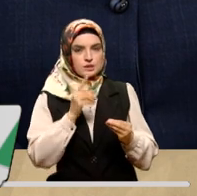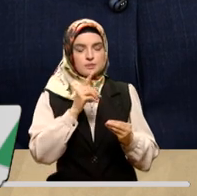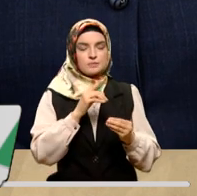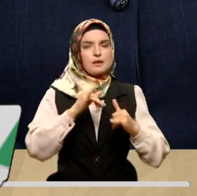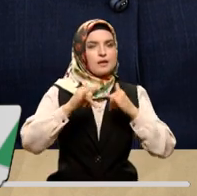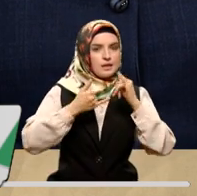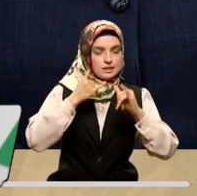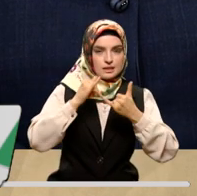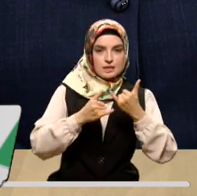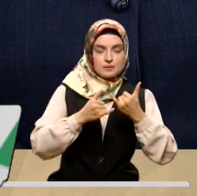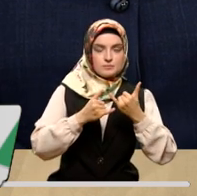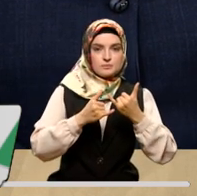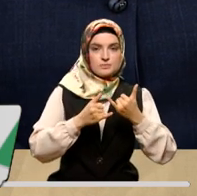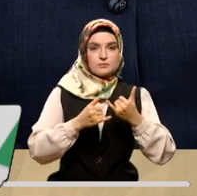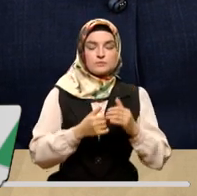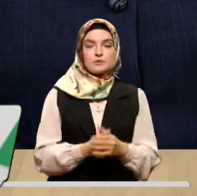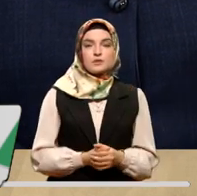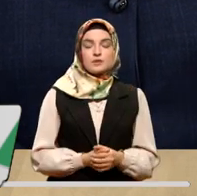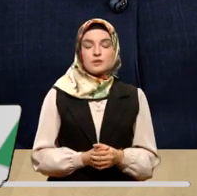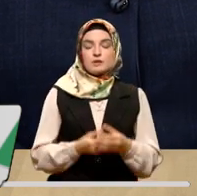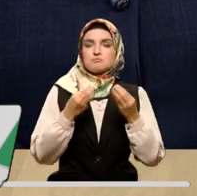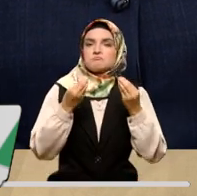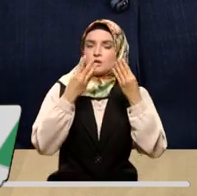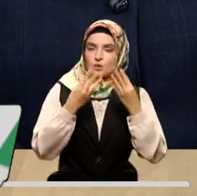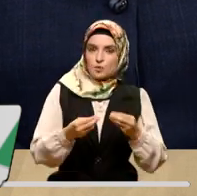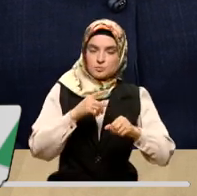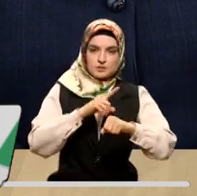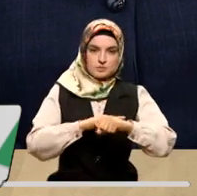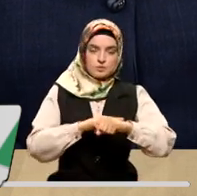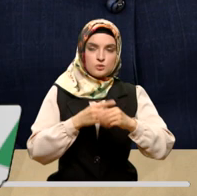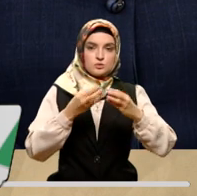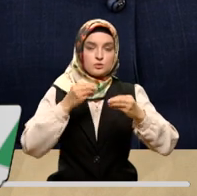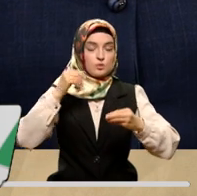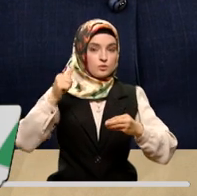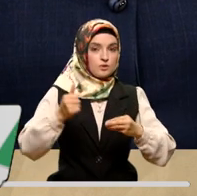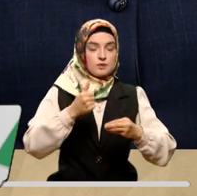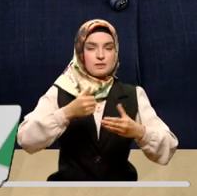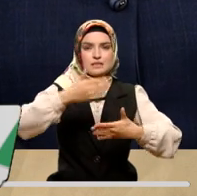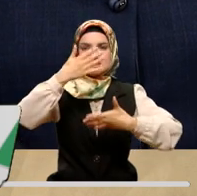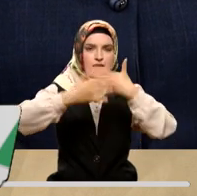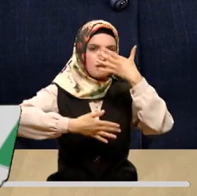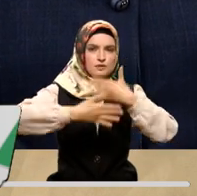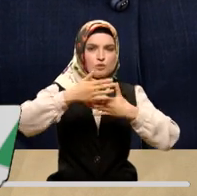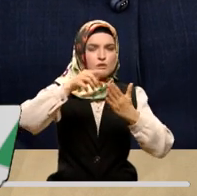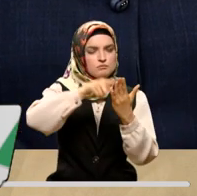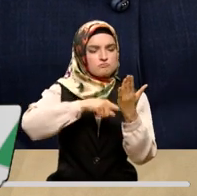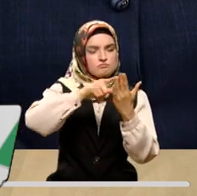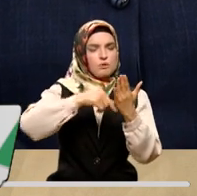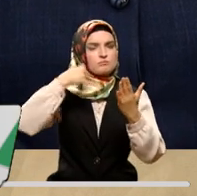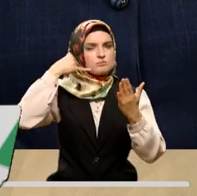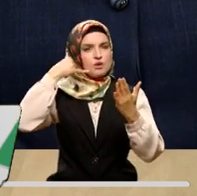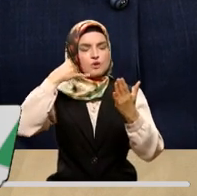eğlenme, deşarj olma zamanı. Çok önemsiyorum. Televizyondan, ekrandan, tabletten,